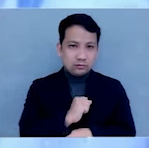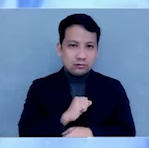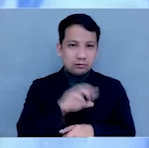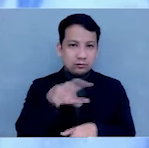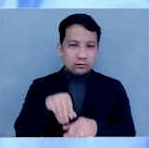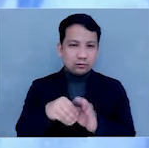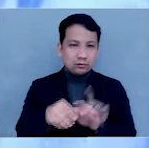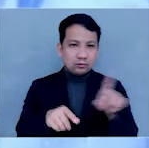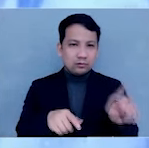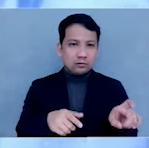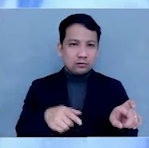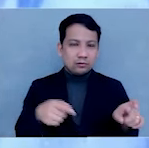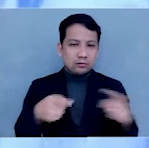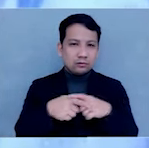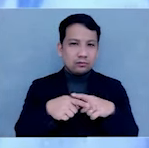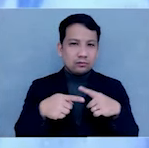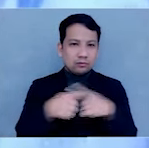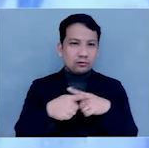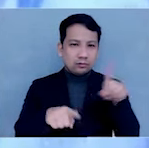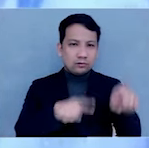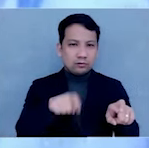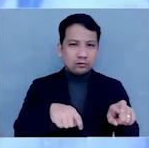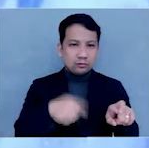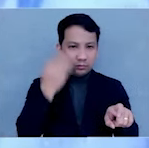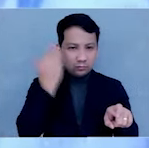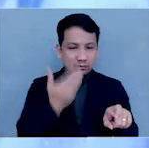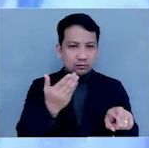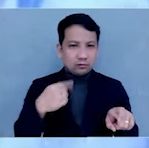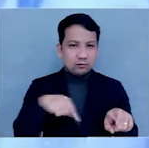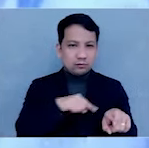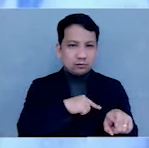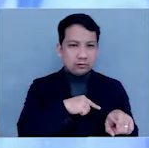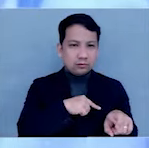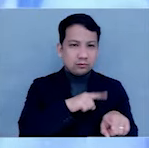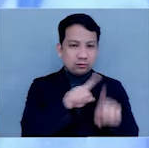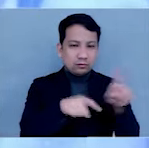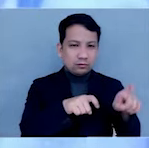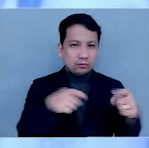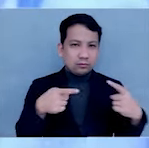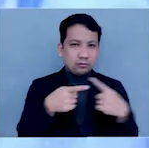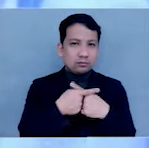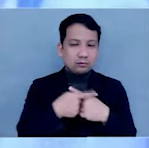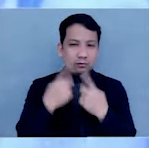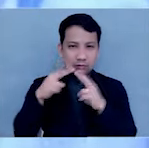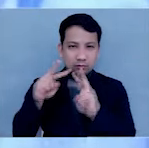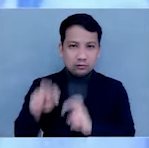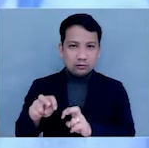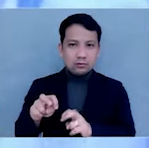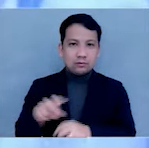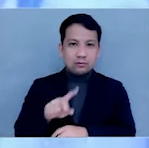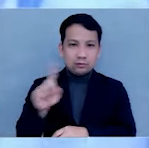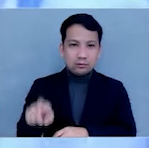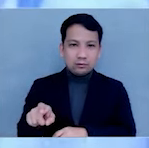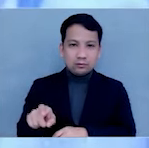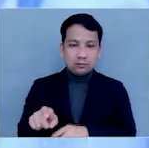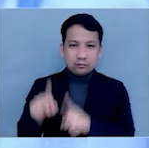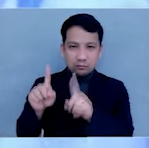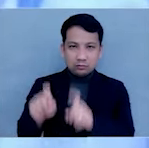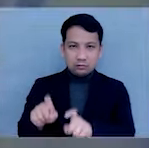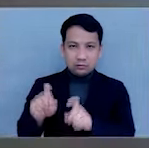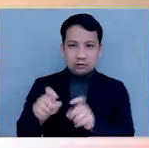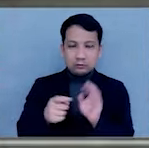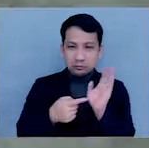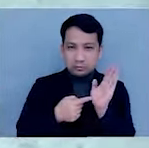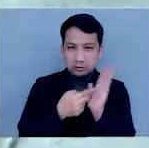Walang cross-examination eh. Pwede nga mga senador, we will ask the cross-examination questions para matest po natin yung credibility ng